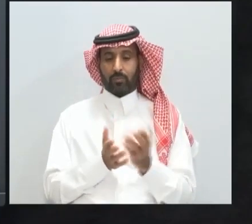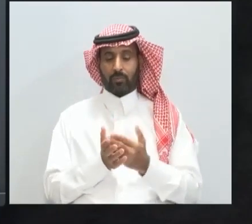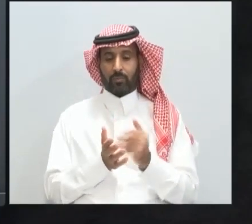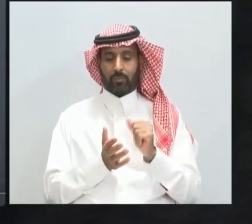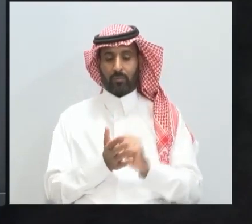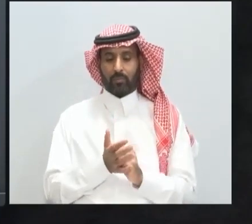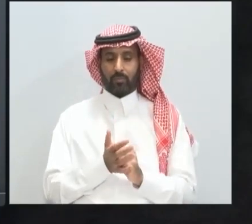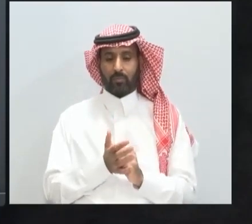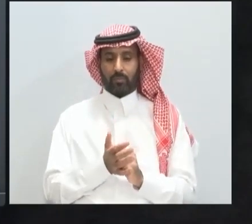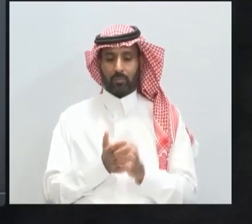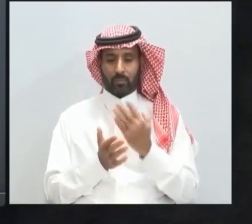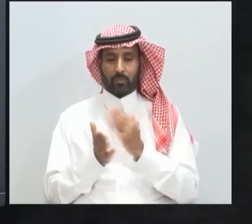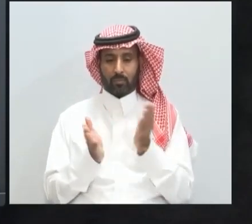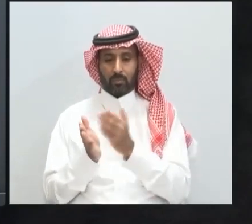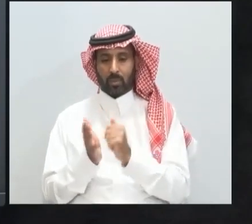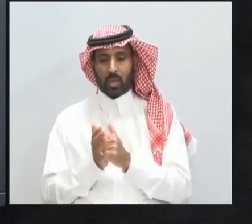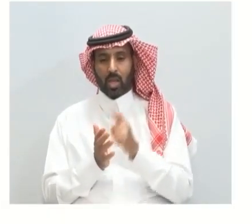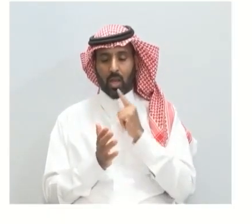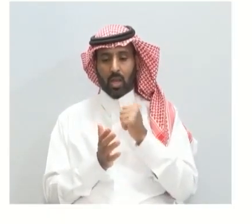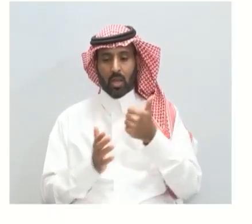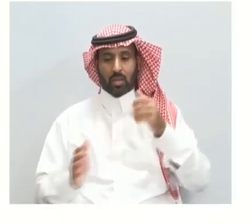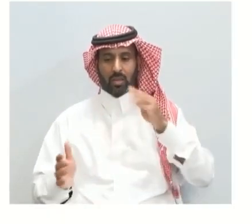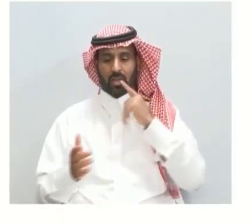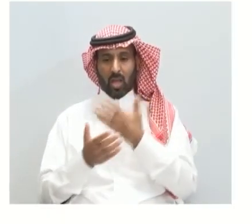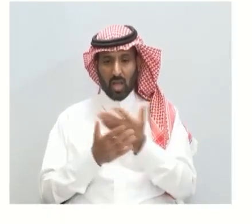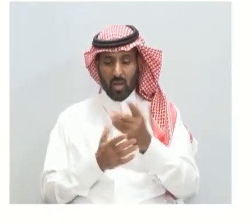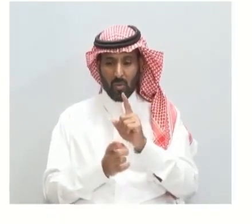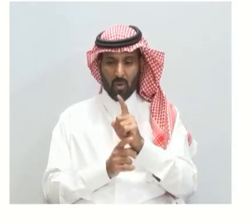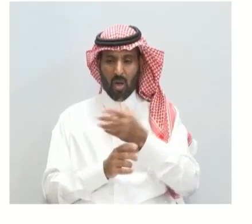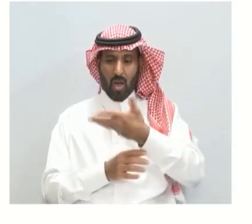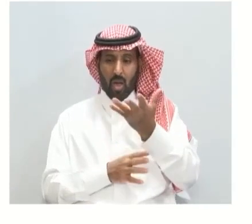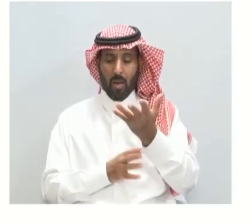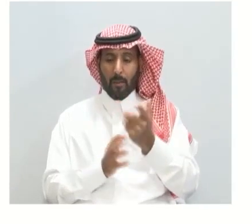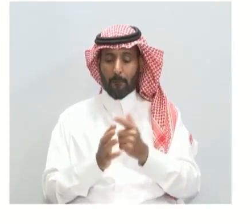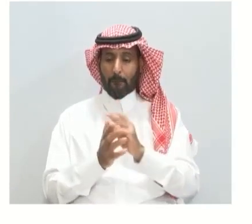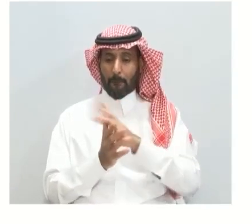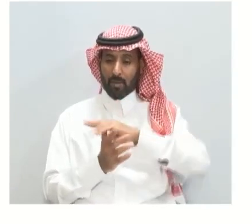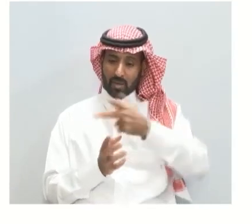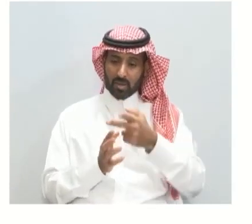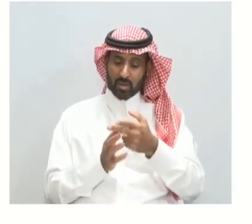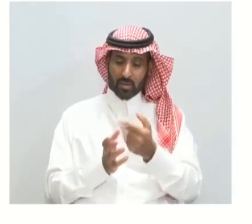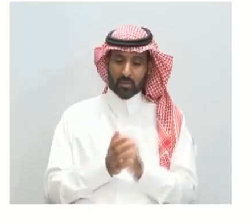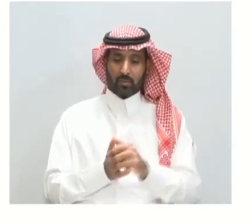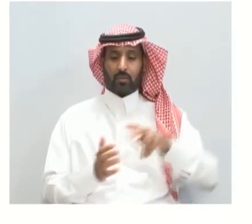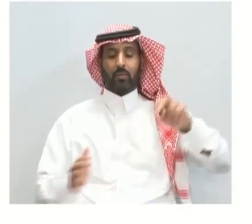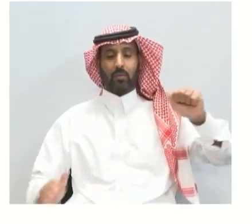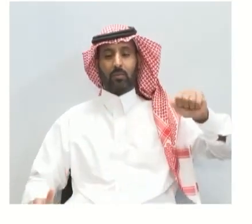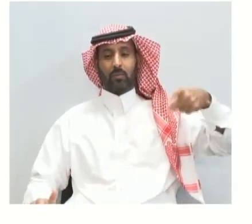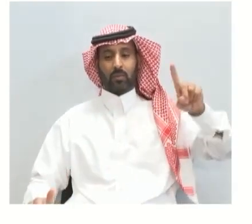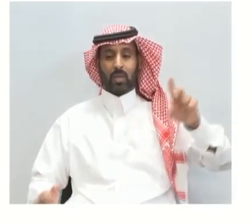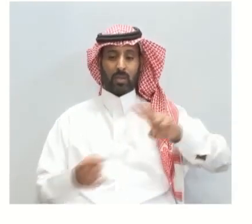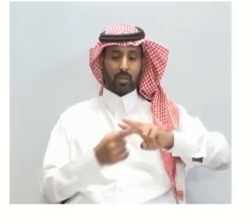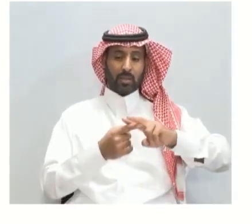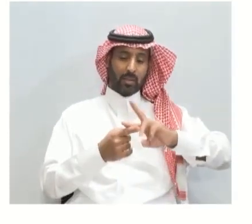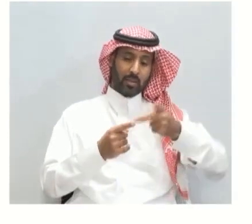الكربون في هذه العمليه وفي الوقت نفسه يتحرر غاز ثاني اكسيد الكربون ويتحول الناد بلس الى الناد اتش